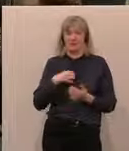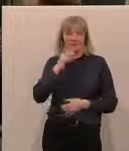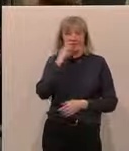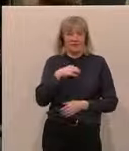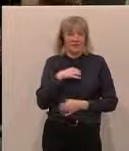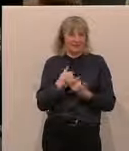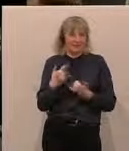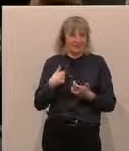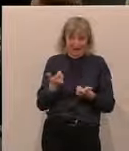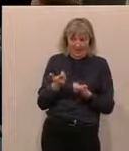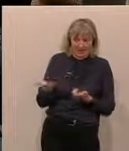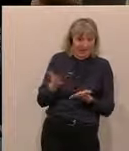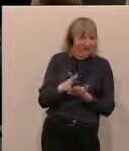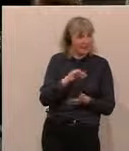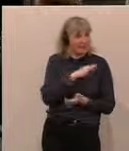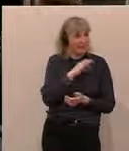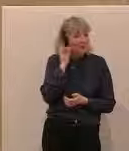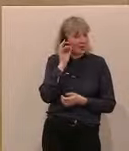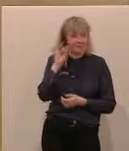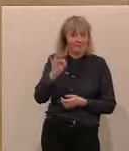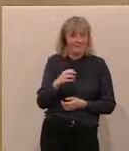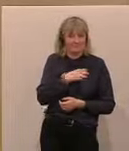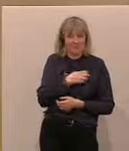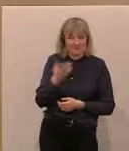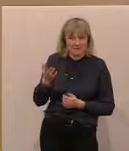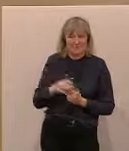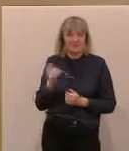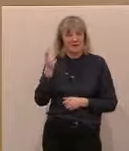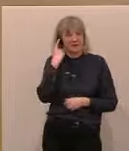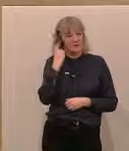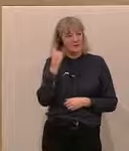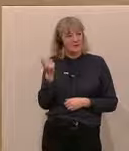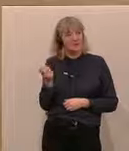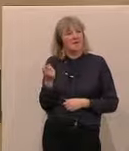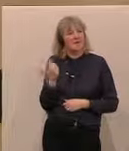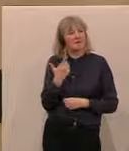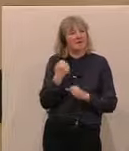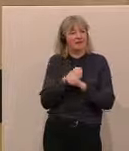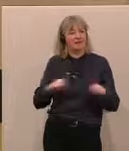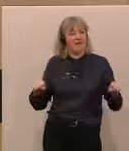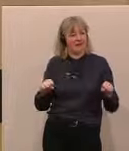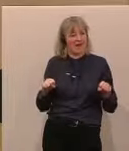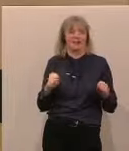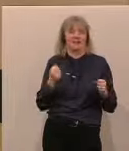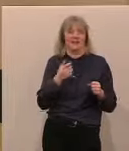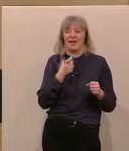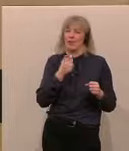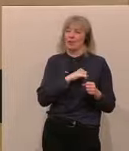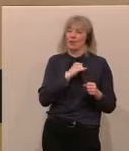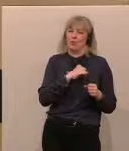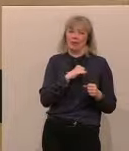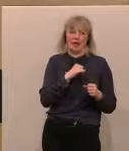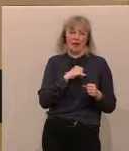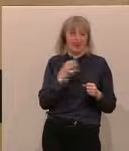Nicola Scherak, NEOS, ist am Wort. Gemeint hat, dass diese Sticker der freiheitlichen Jugend politische Satire